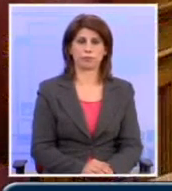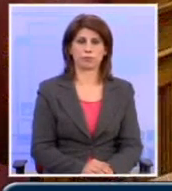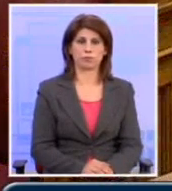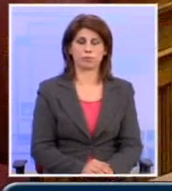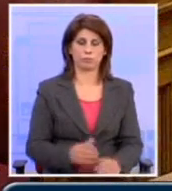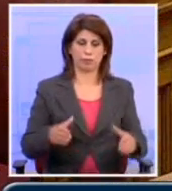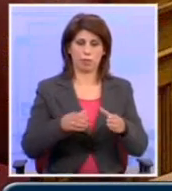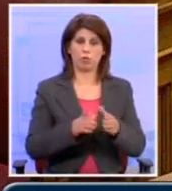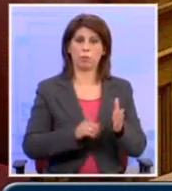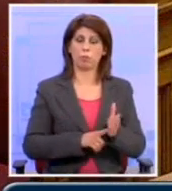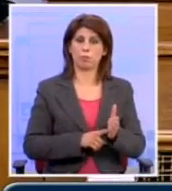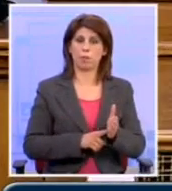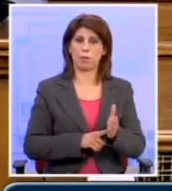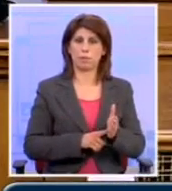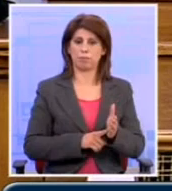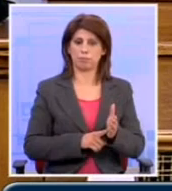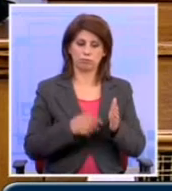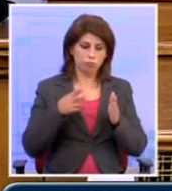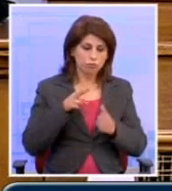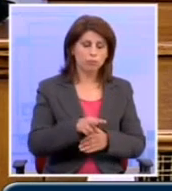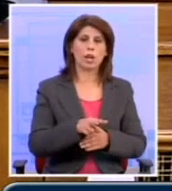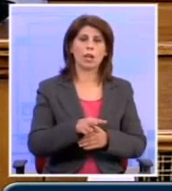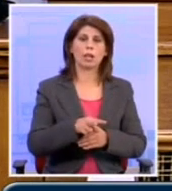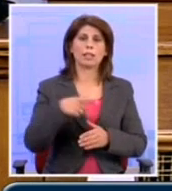Ότι η Επιτροπή πρέπει να ασχοληθεί με το ΤΑΙΠΕΔ.